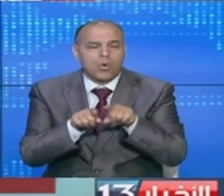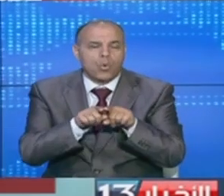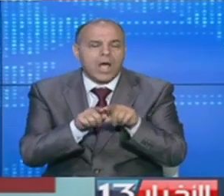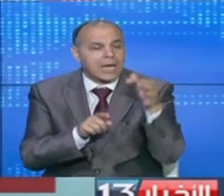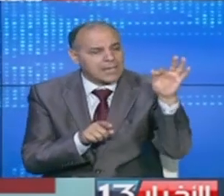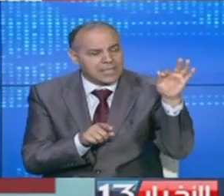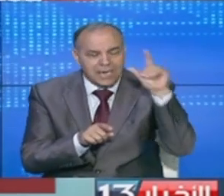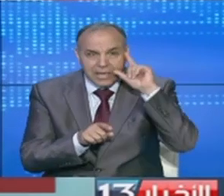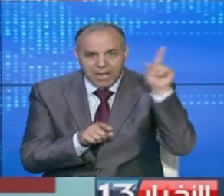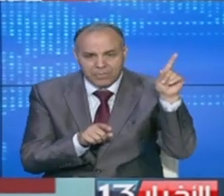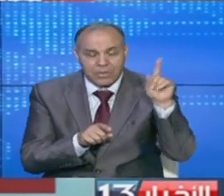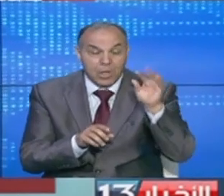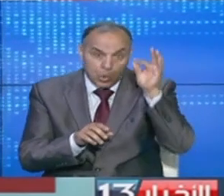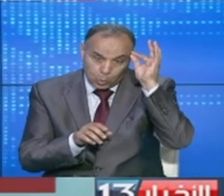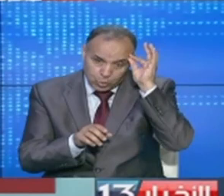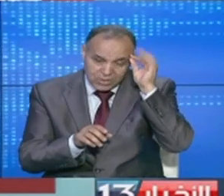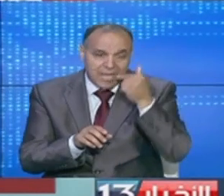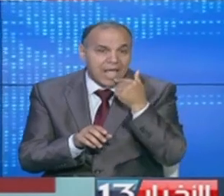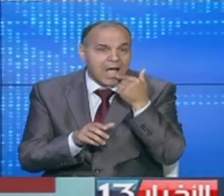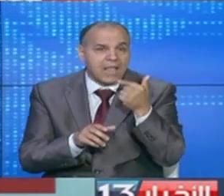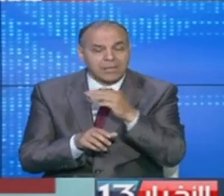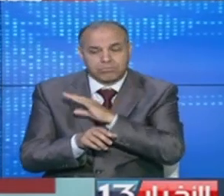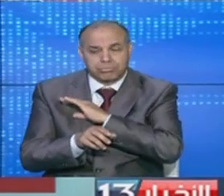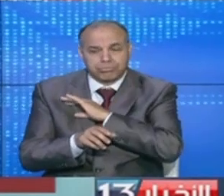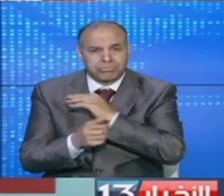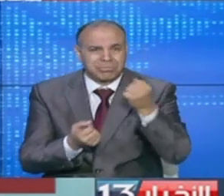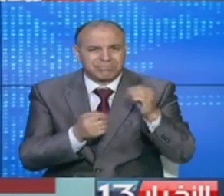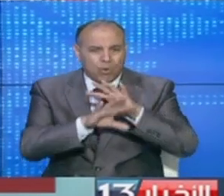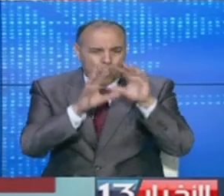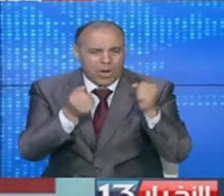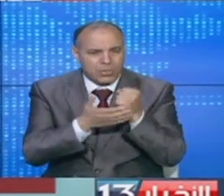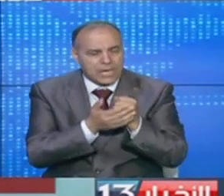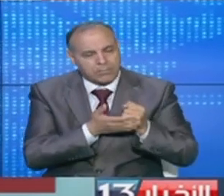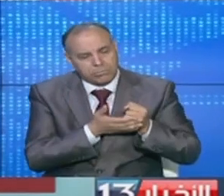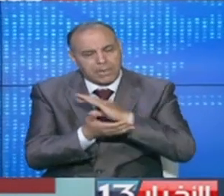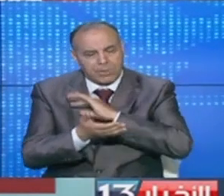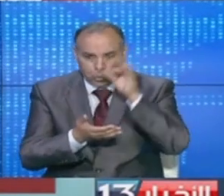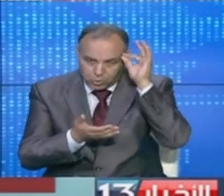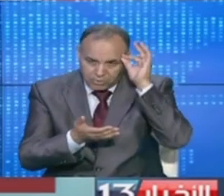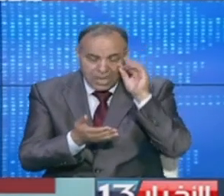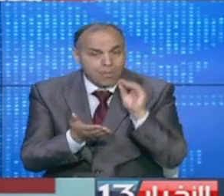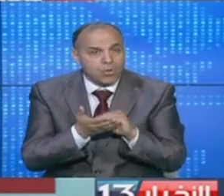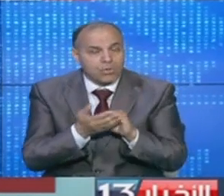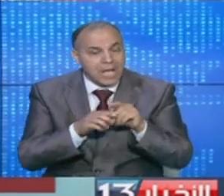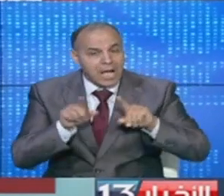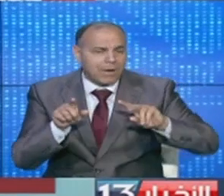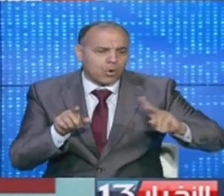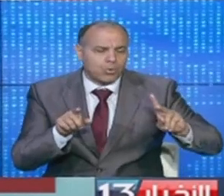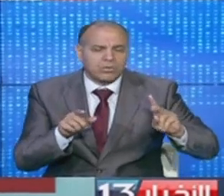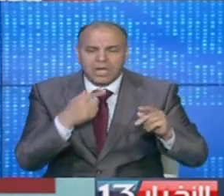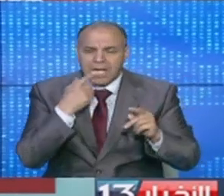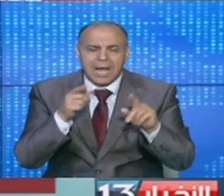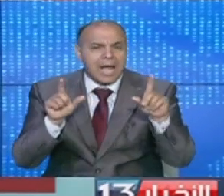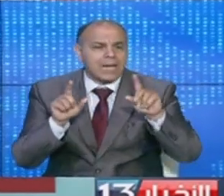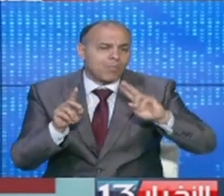ليبيا وان تونس هي من ستتولى تمرير هذه المساعدات مضيفه ان اخبارا اخرى راجت في